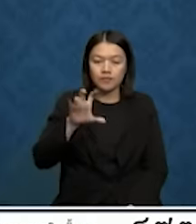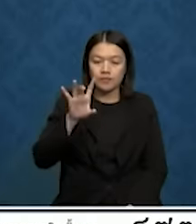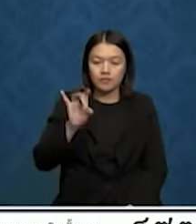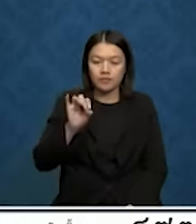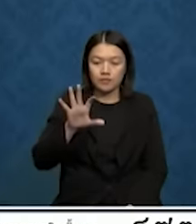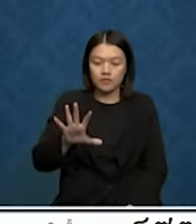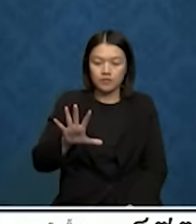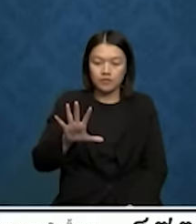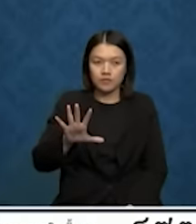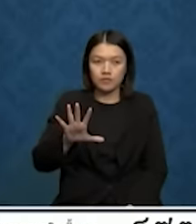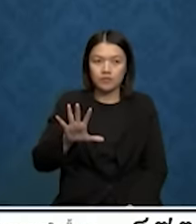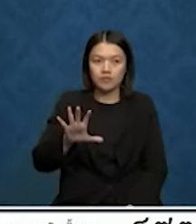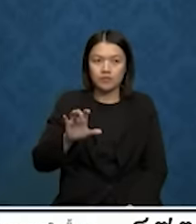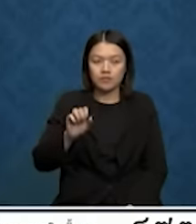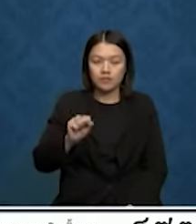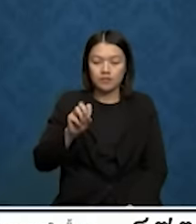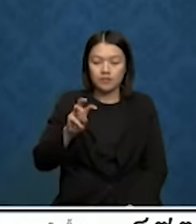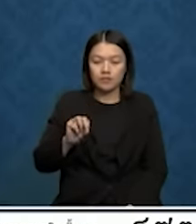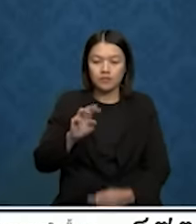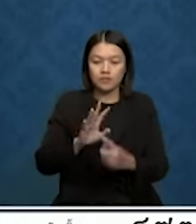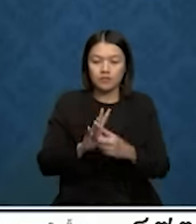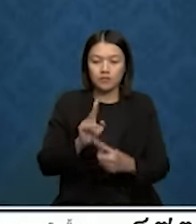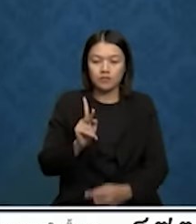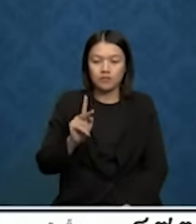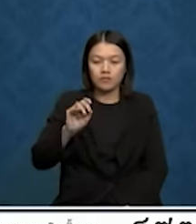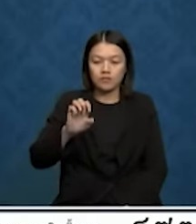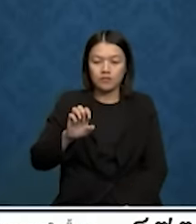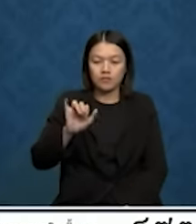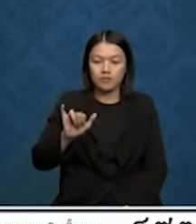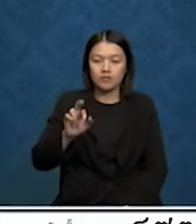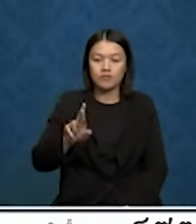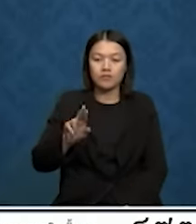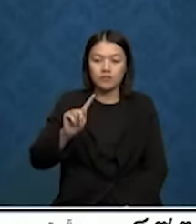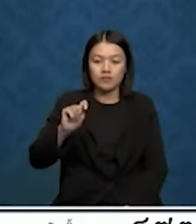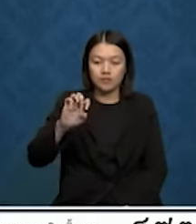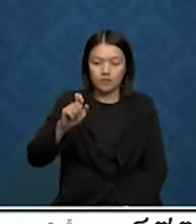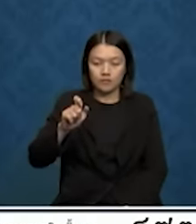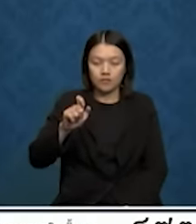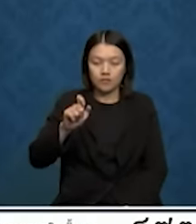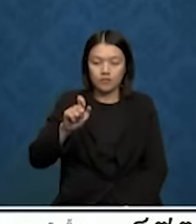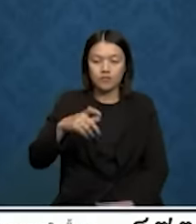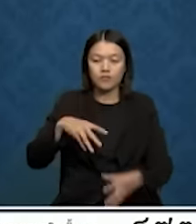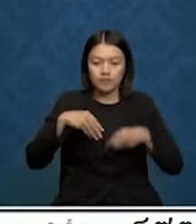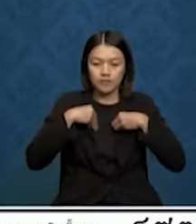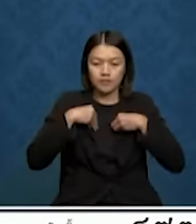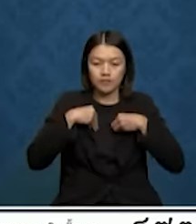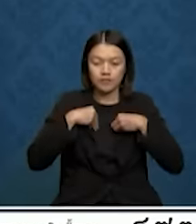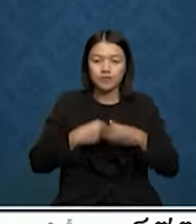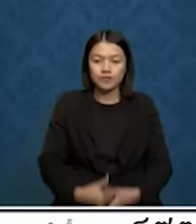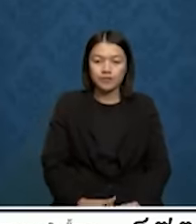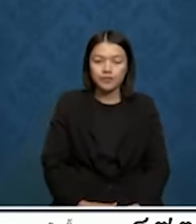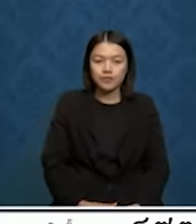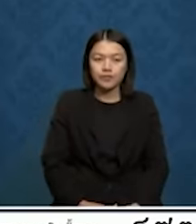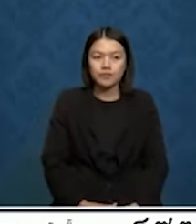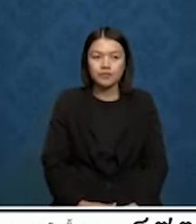385นายสมเกียรติตันดิรกตระกูล สมเกียรติตันดิรกตระกูลเห็นชอบครับ